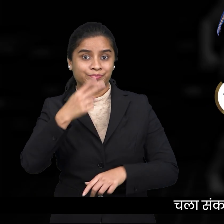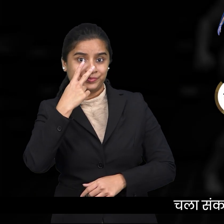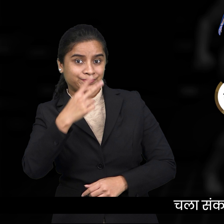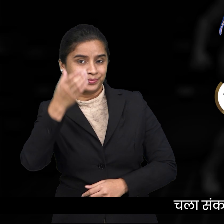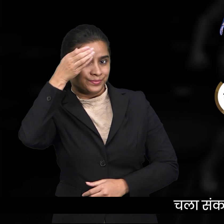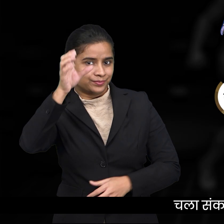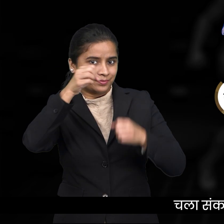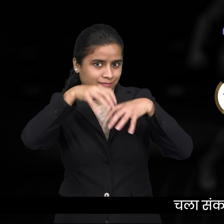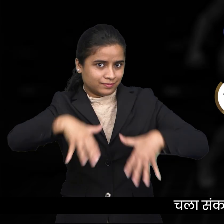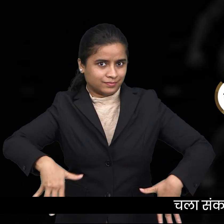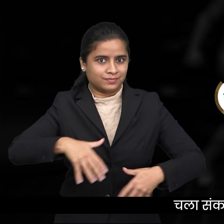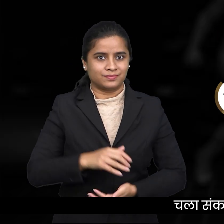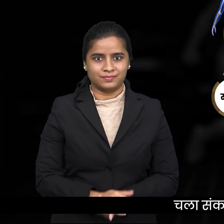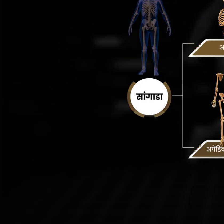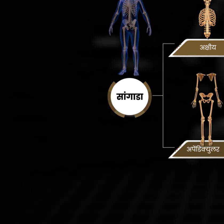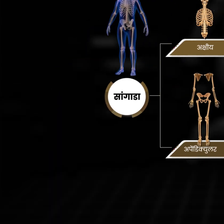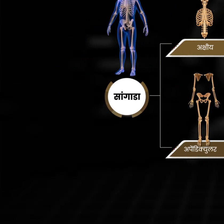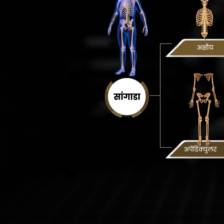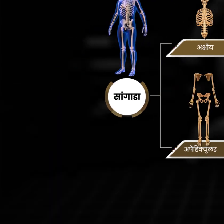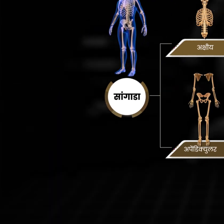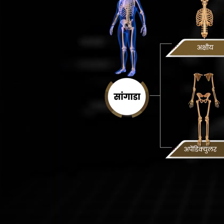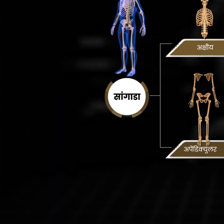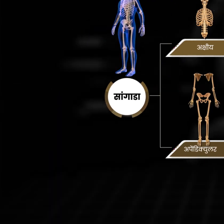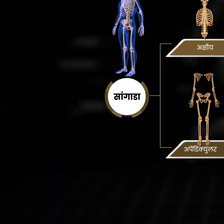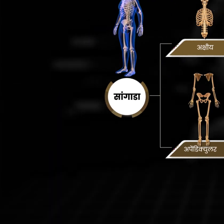चला संकल्पना नकाशा पाहूया।